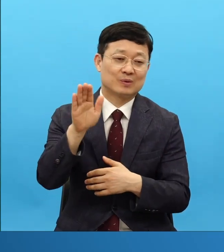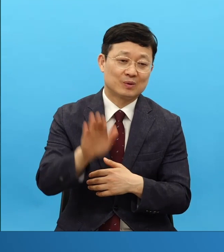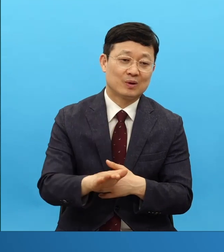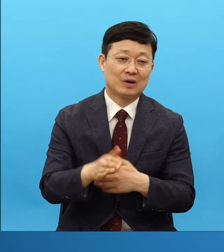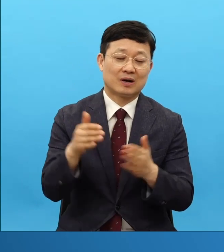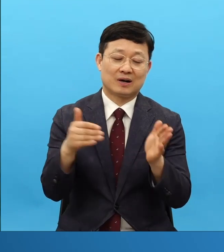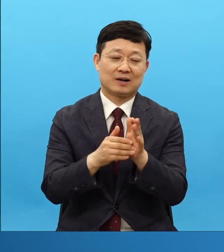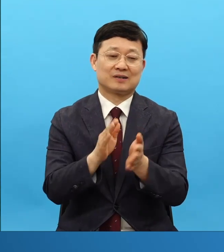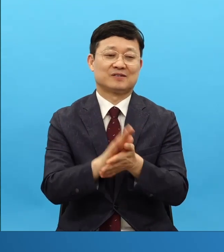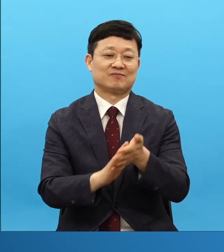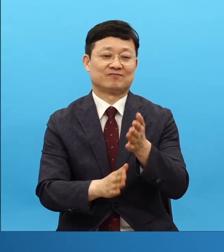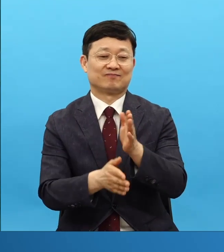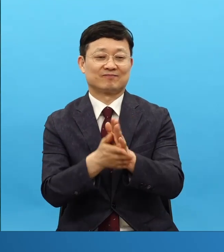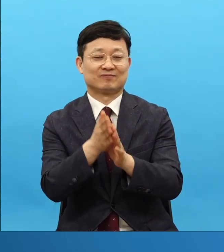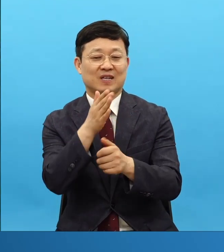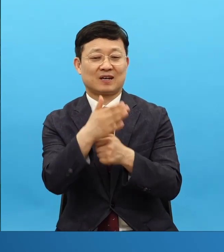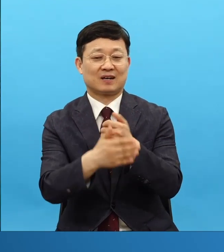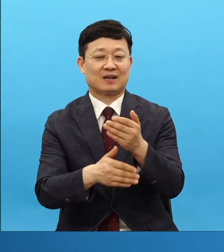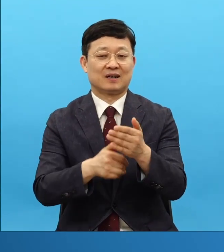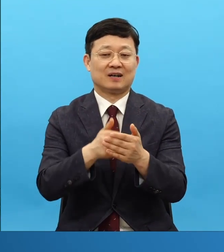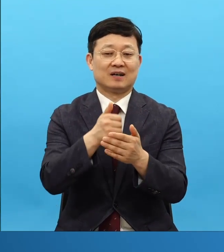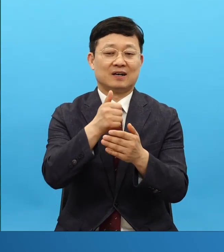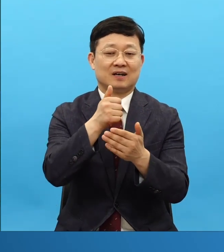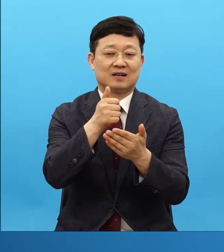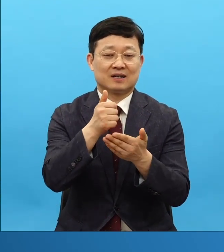삼아도 한없는